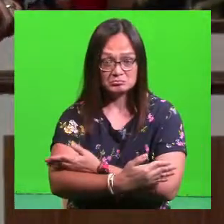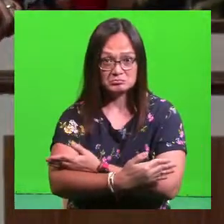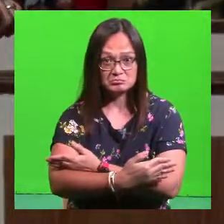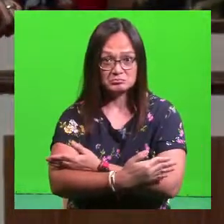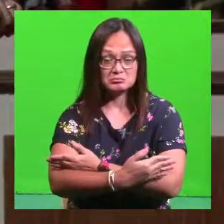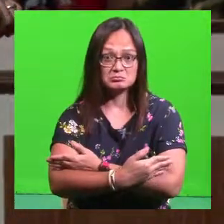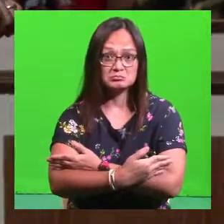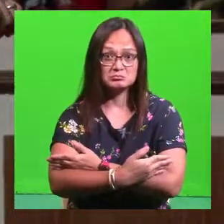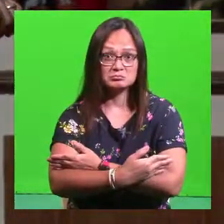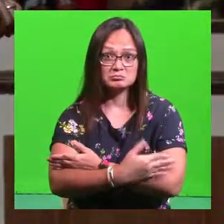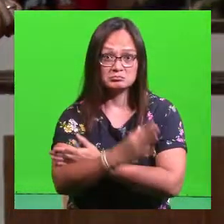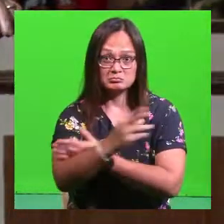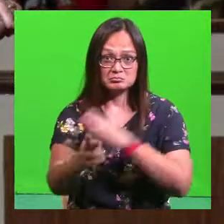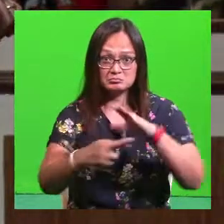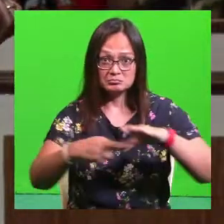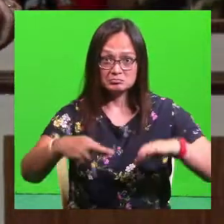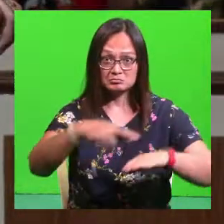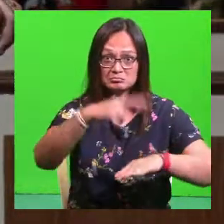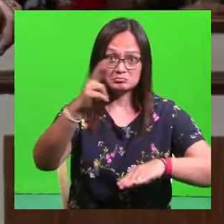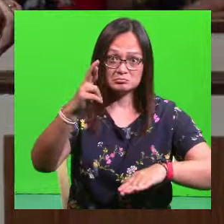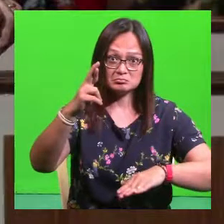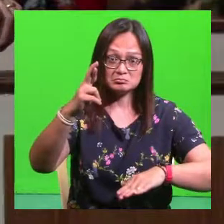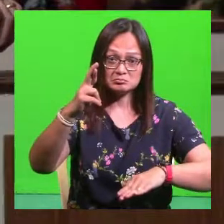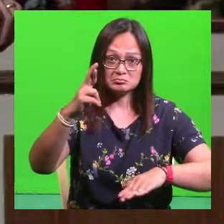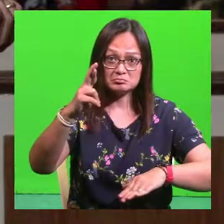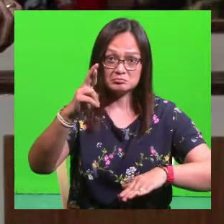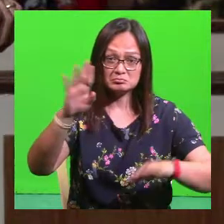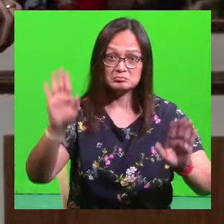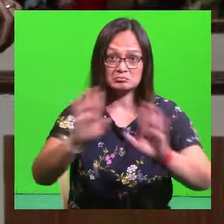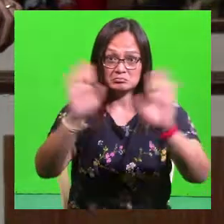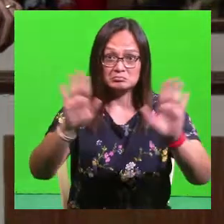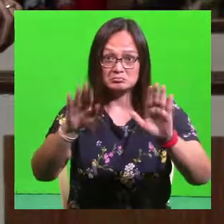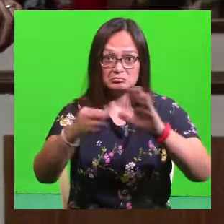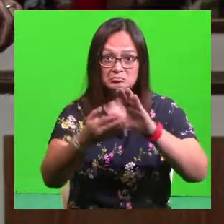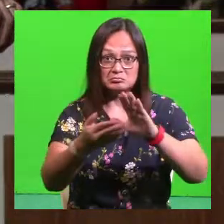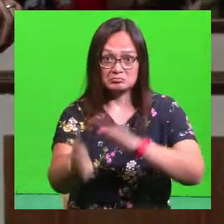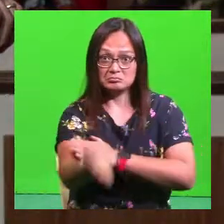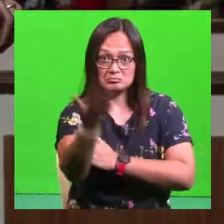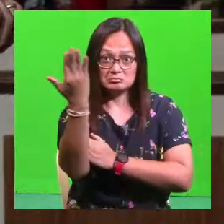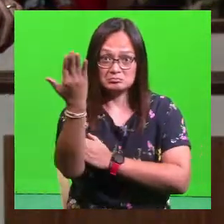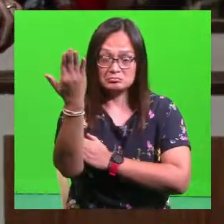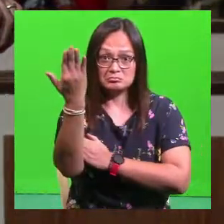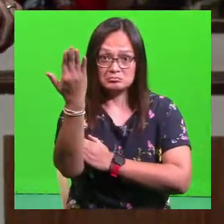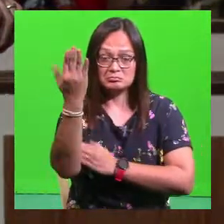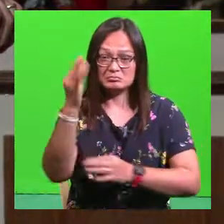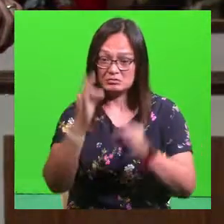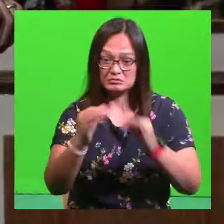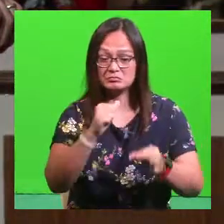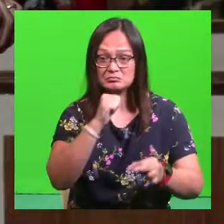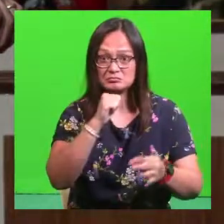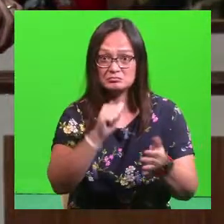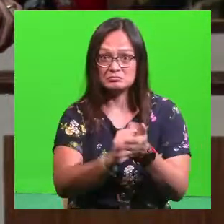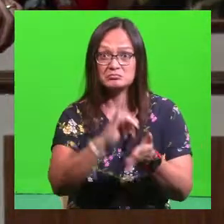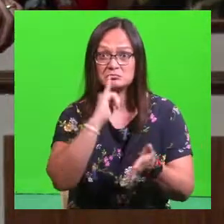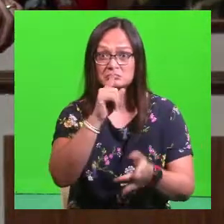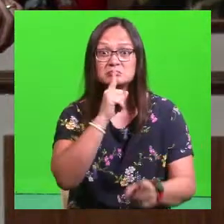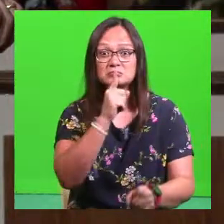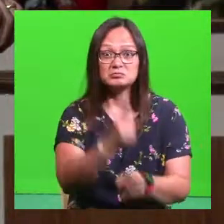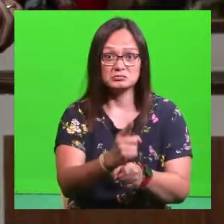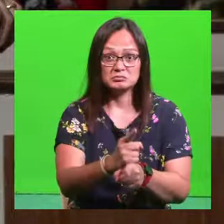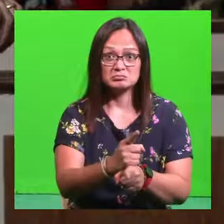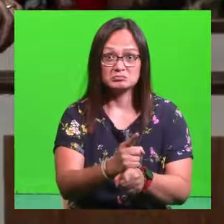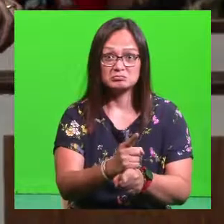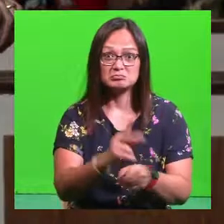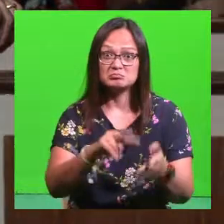uli ng Linggo ng umaga. For in that, kung yan ang totoo, then 1 araw lang siya. Nakikinig po ba